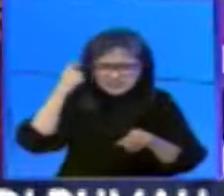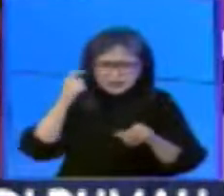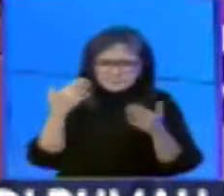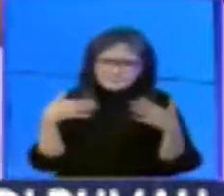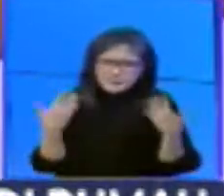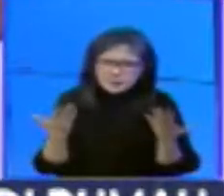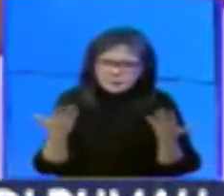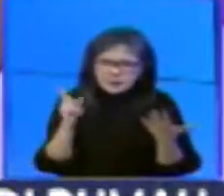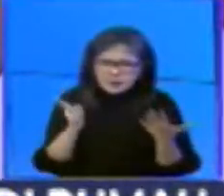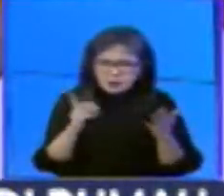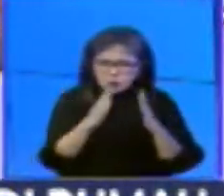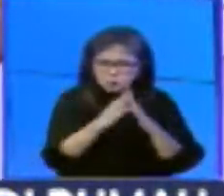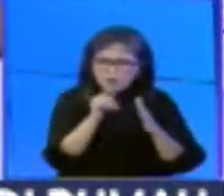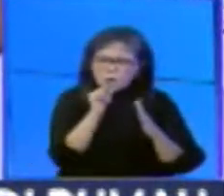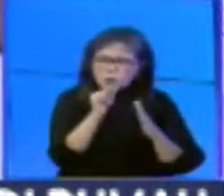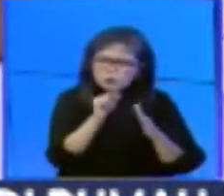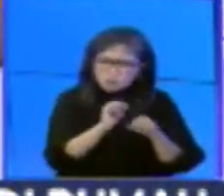untuk menghambat penyebaran virus corona.